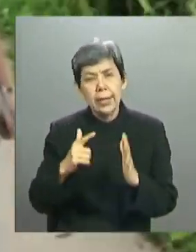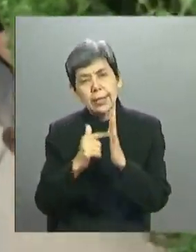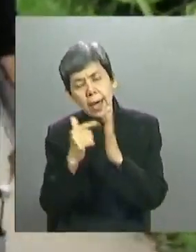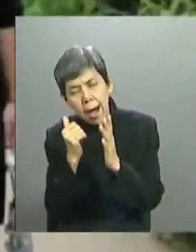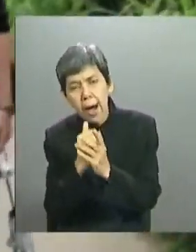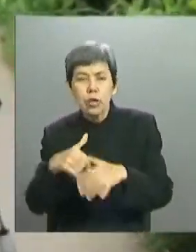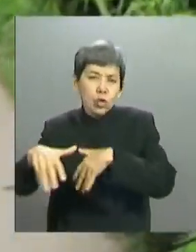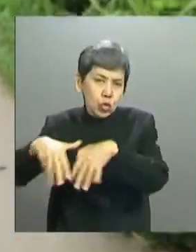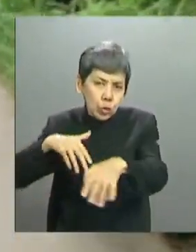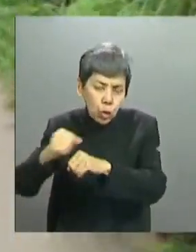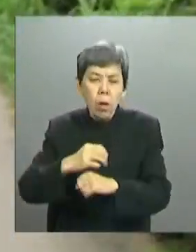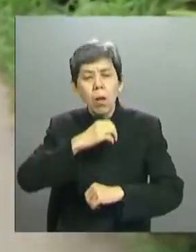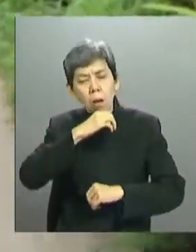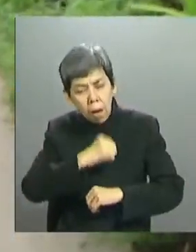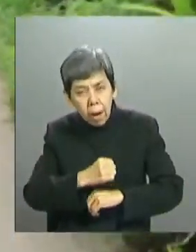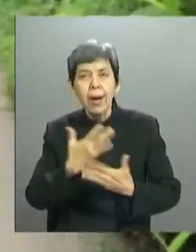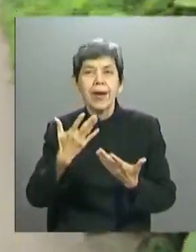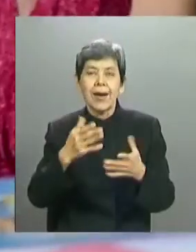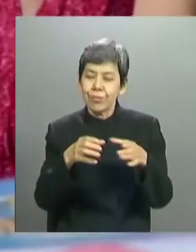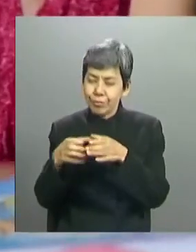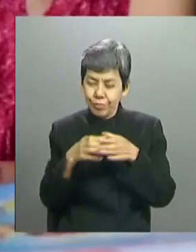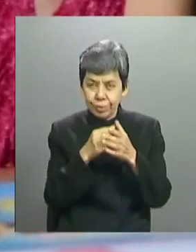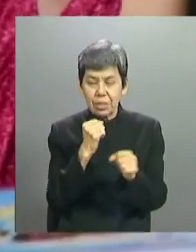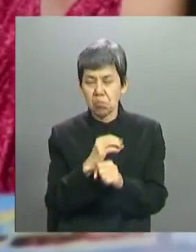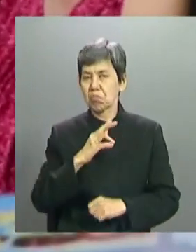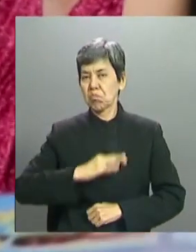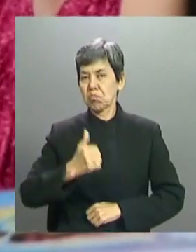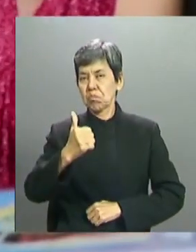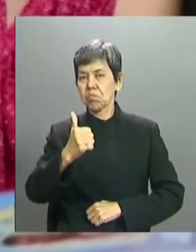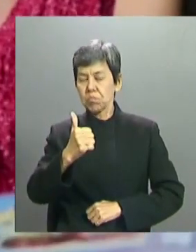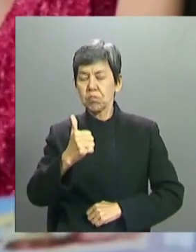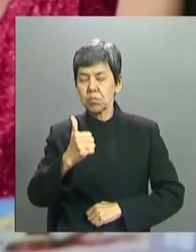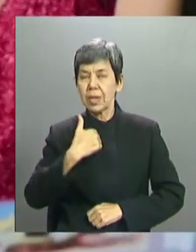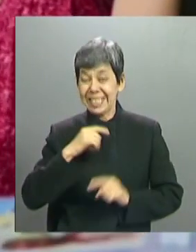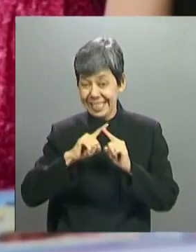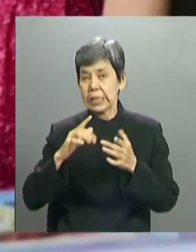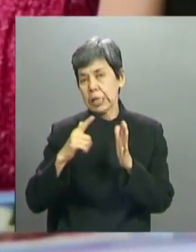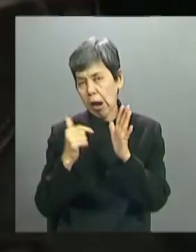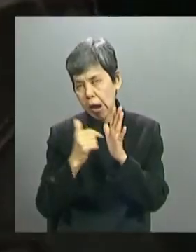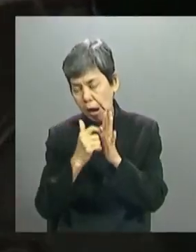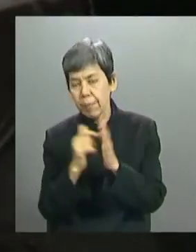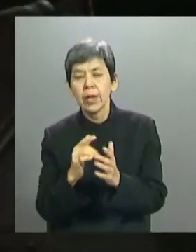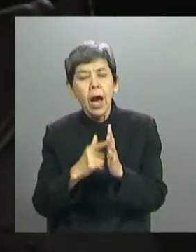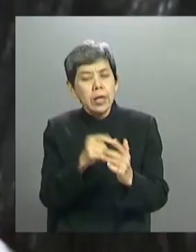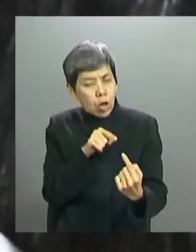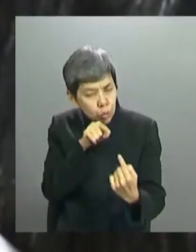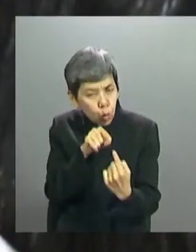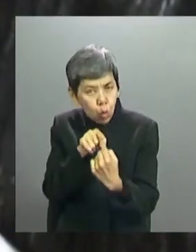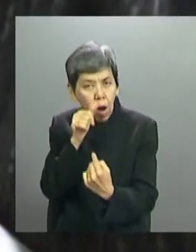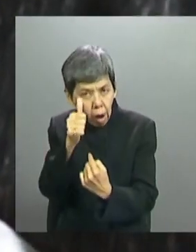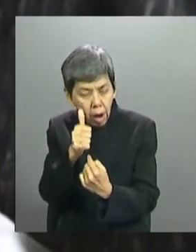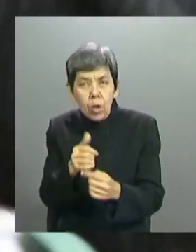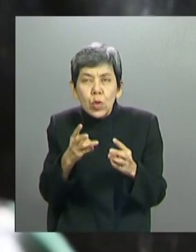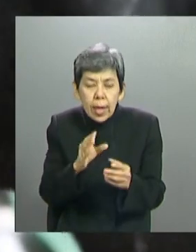คนในชุมชนผู้สูงอายุได้ผลประโยชน์มากเลยหนึ่งเรื่องยากินยาที่ถูกต้องวิธี